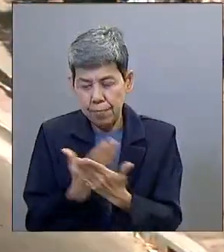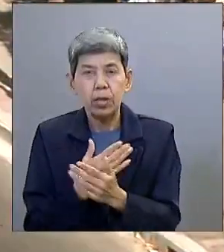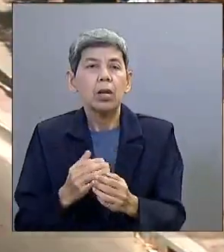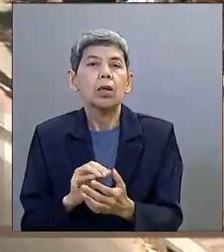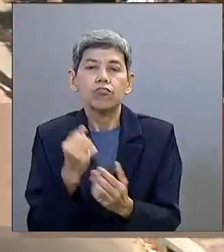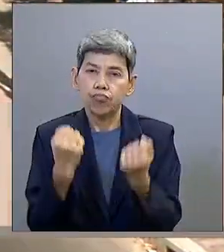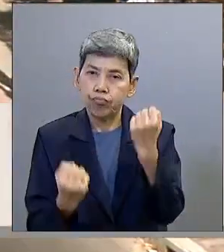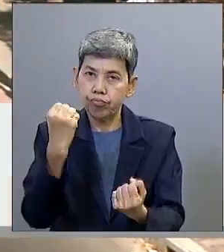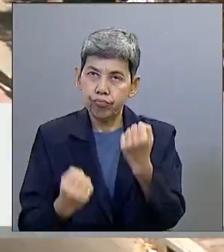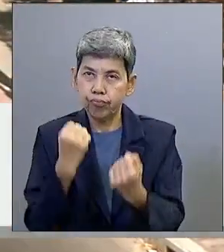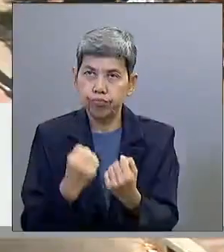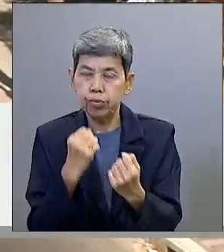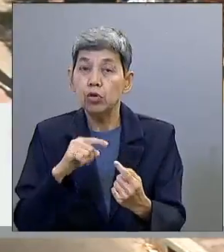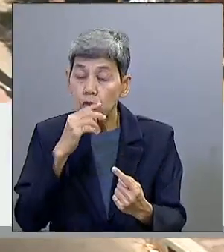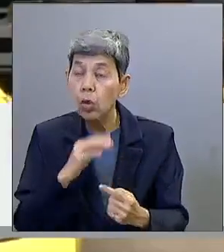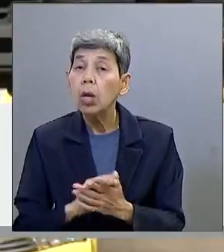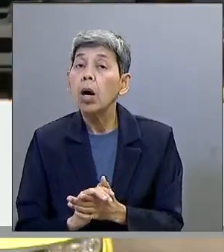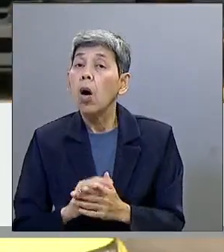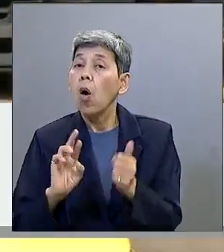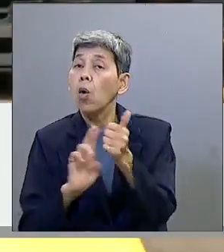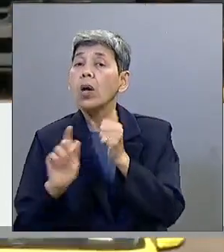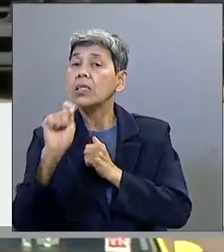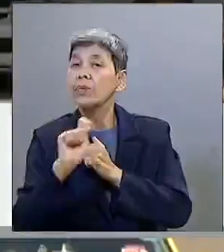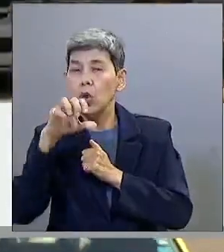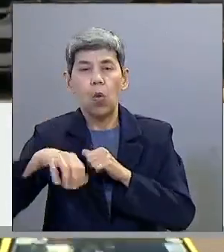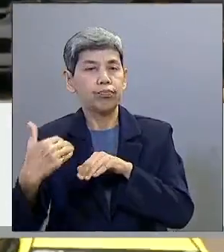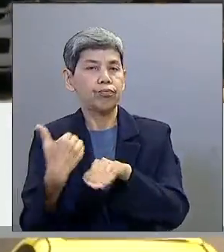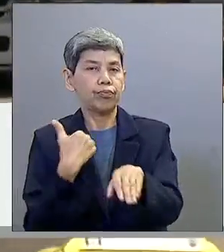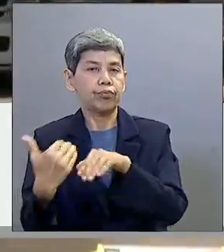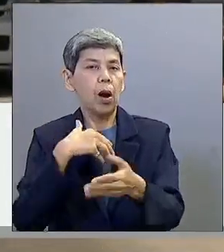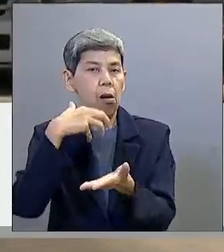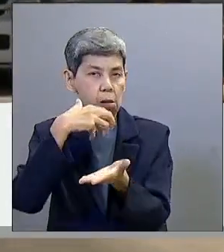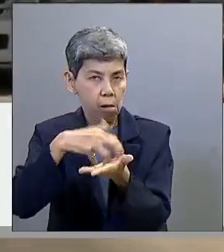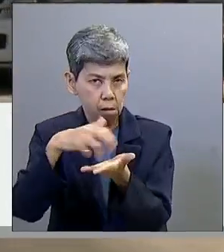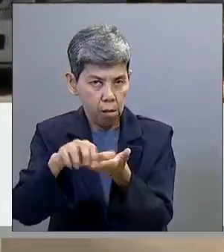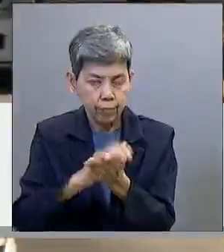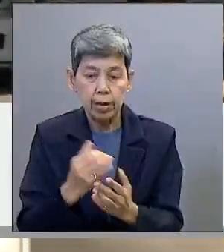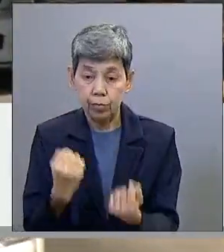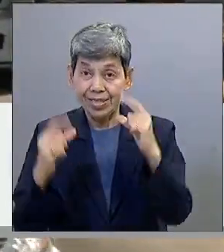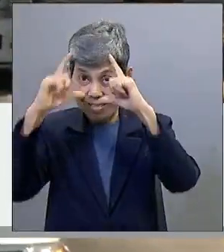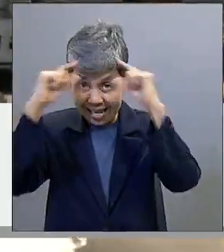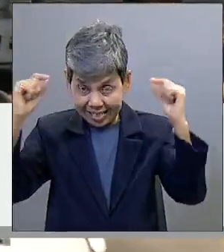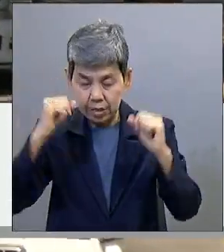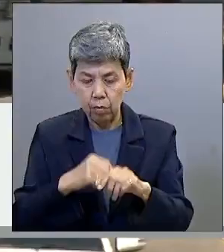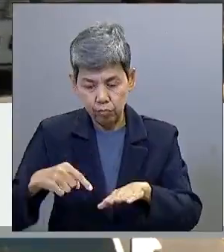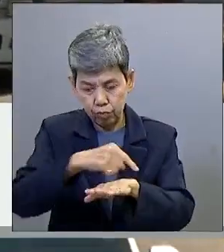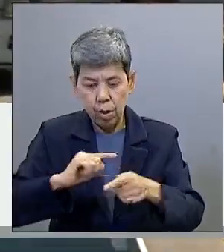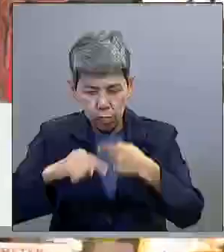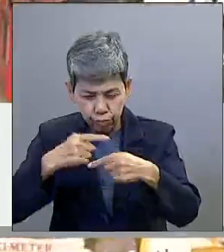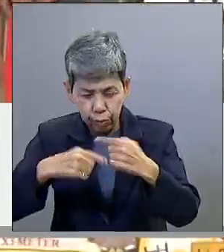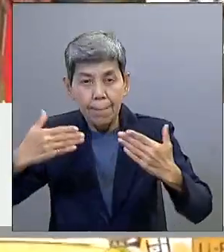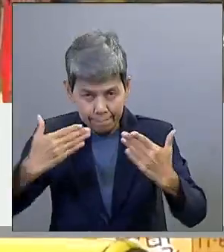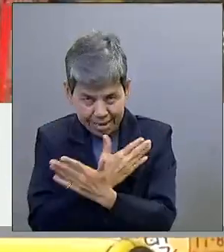โดยสารใหม่ในเสกโสมอัครพรรณรองอธิบดีกรมการขนส่งทางบกเปิดเผยว่าผู้ขับรถแท็กซี่ต้องนำมิเตอร์ไปปรับ